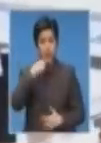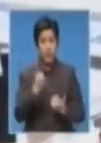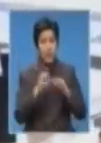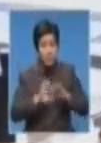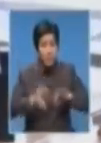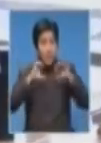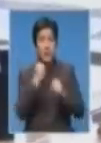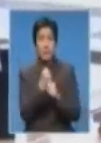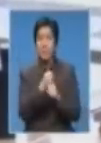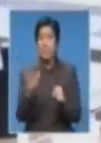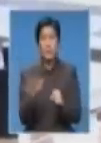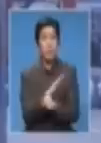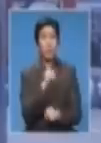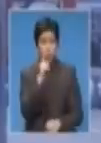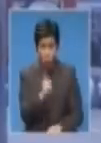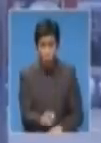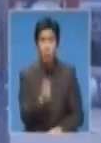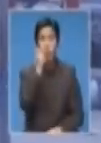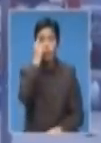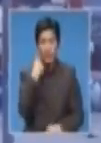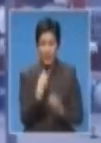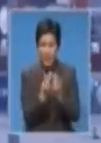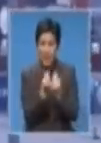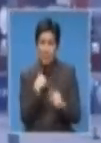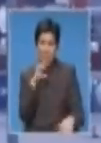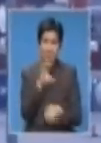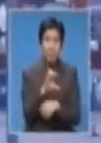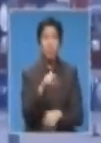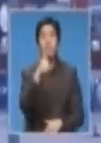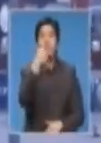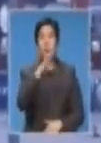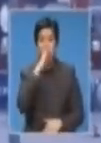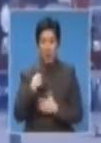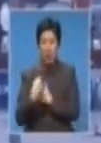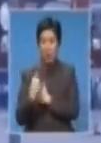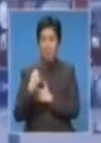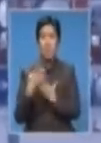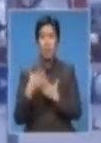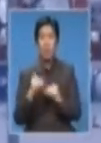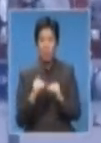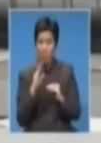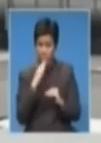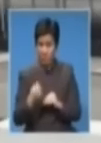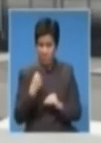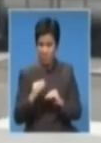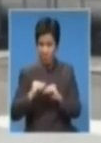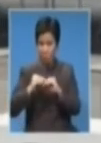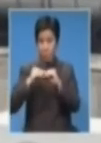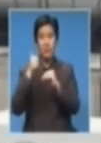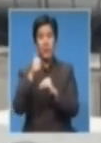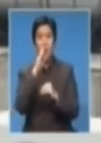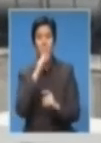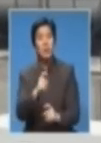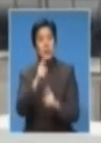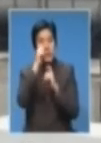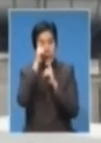มที่ต้องเข้าใจตรงนี้ด้วยนะครับเราบังคับตัวเลขเหล่านี้ไม่ได้นะถ้าเราไม่เข้มแข็งพอมันก็ขึ้นไม่ได้มากกว่านี้ถ้ามันมีมาตรการความเสี่ย